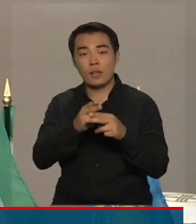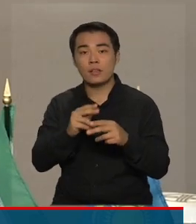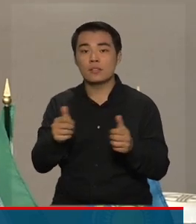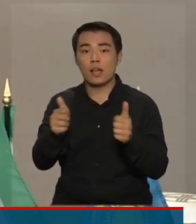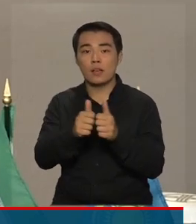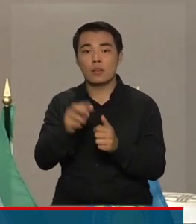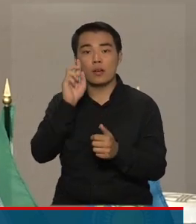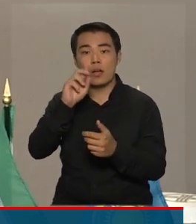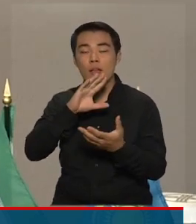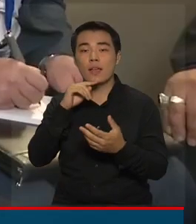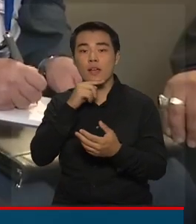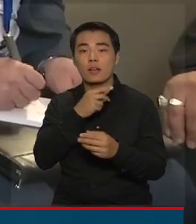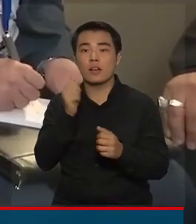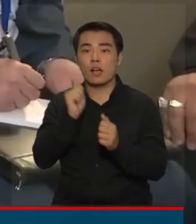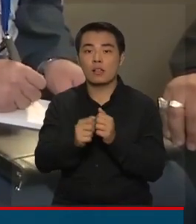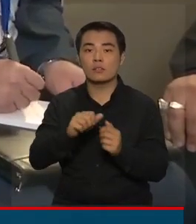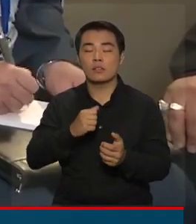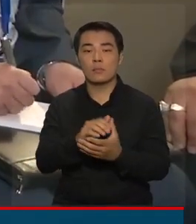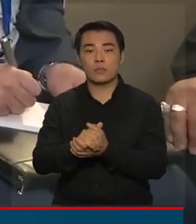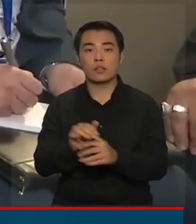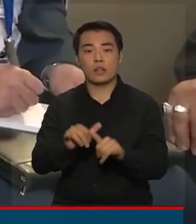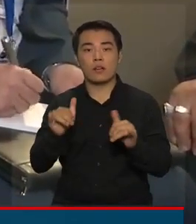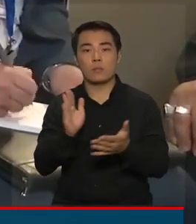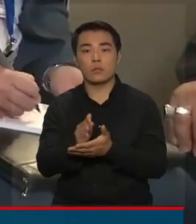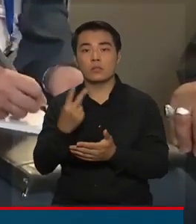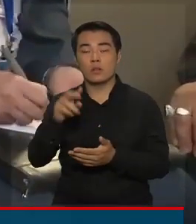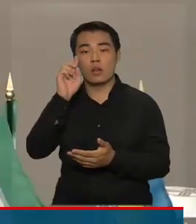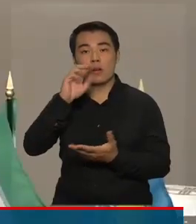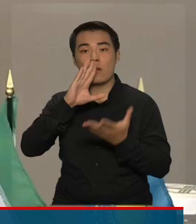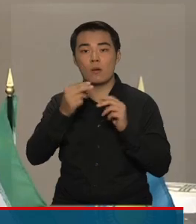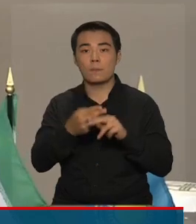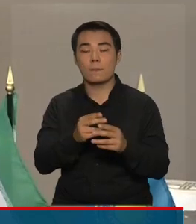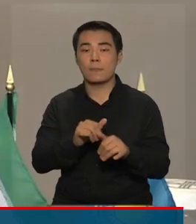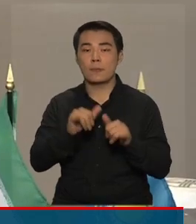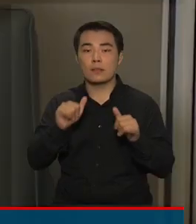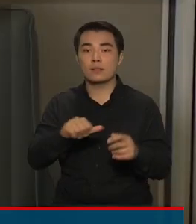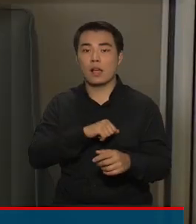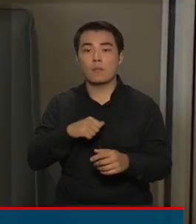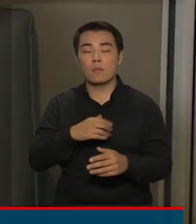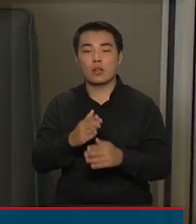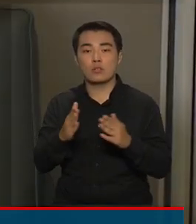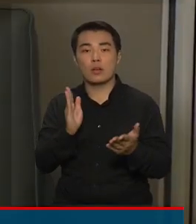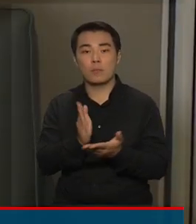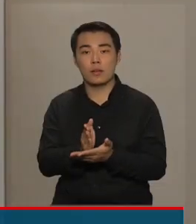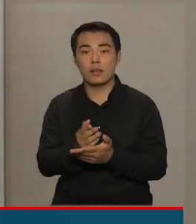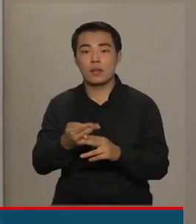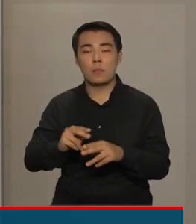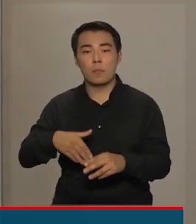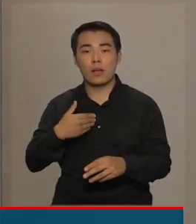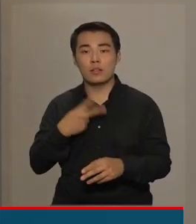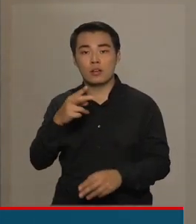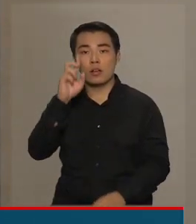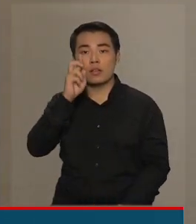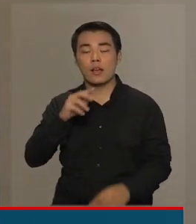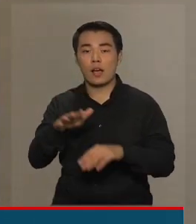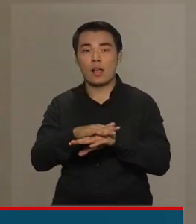елмен экономиканың әр саласында әріптестікті нығайтамыз. Екі елдің әр саладағы әлеуеттері өте зор. Соның пайдасын екі елдің